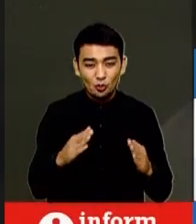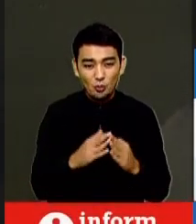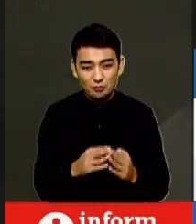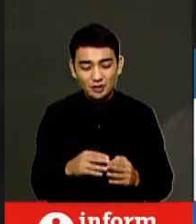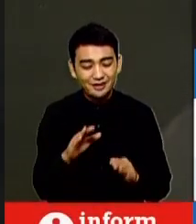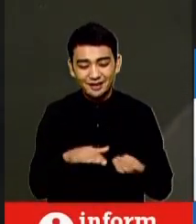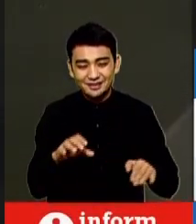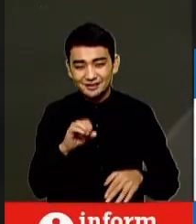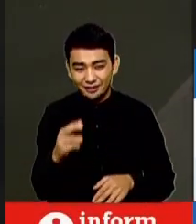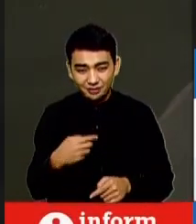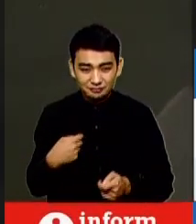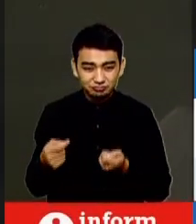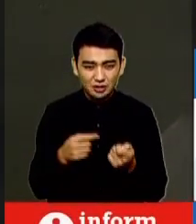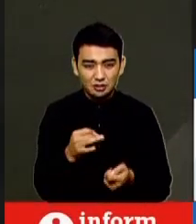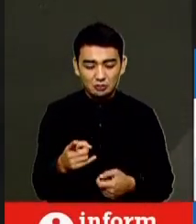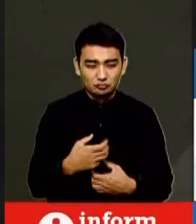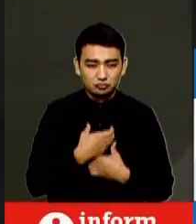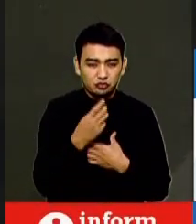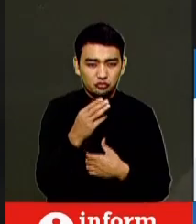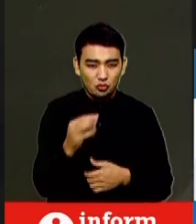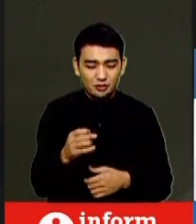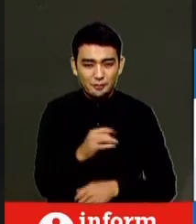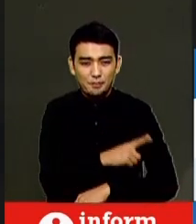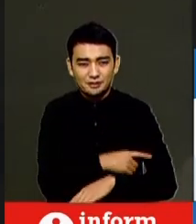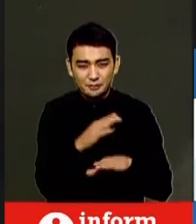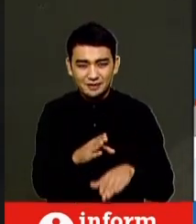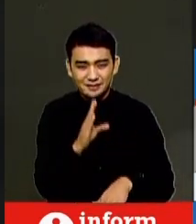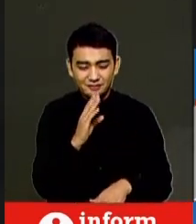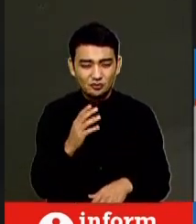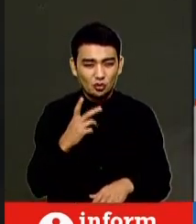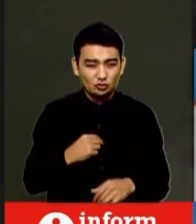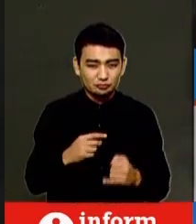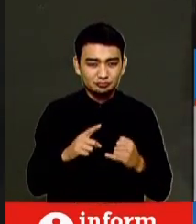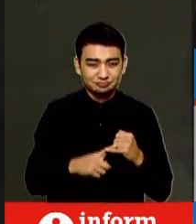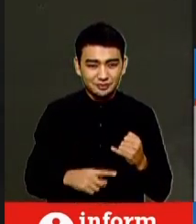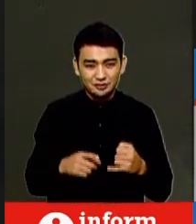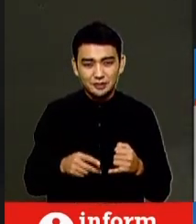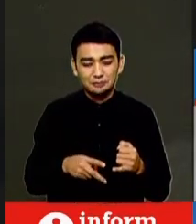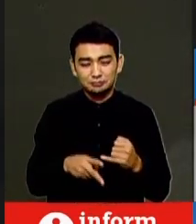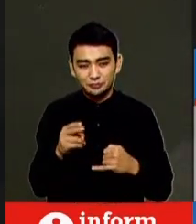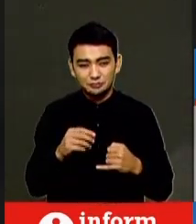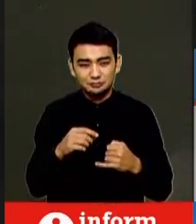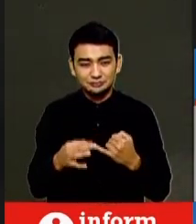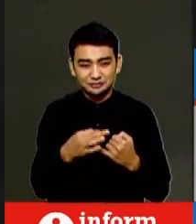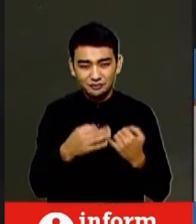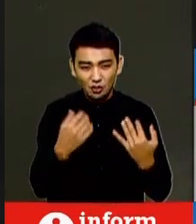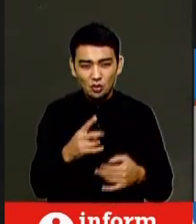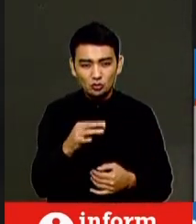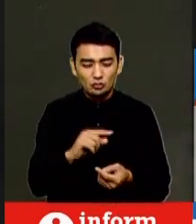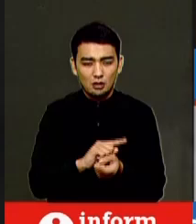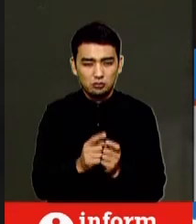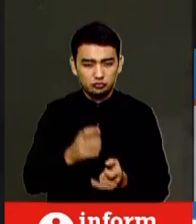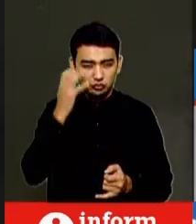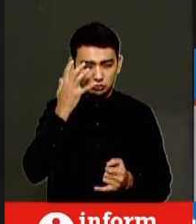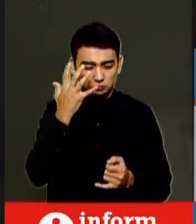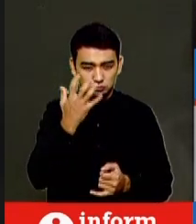апарды. Қазір ол шок алып қалған. Ауруханада қызымның саусағын тігіп бергенімен ол жазылмады. Керісінше қарайып кетті.